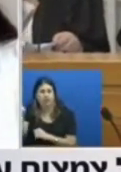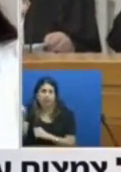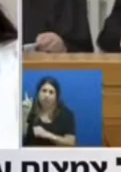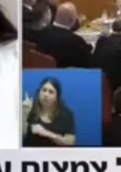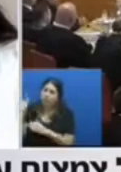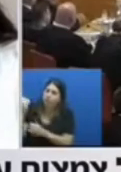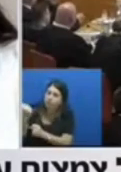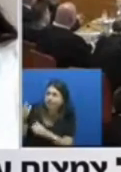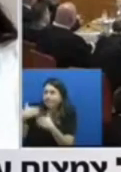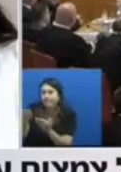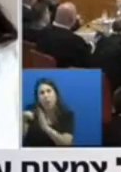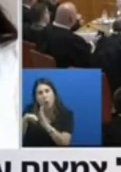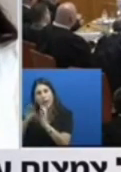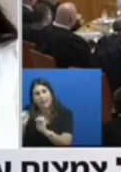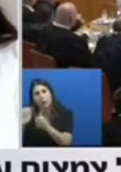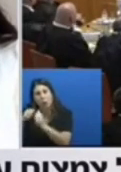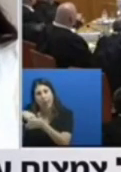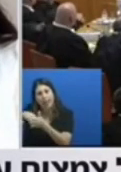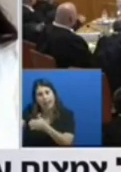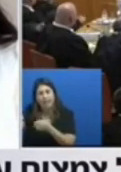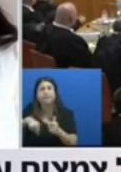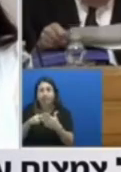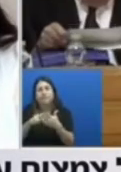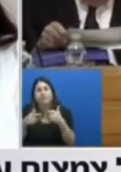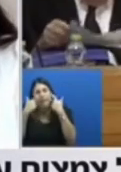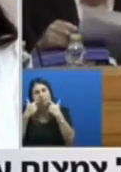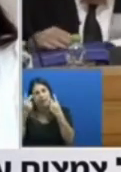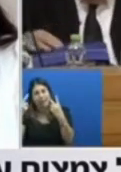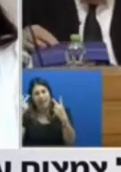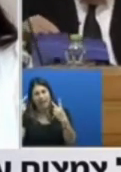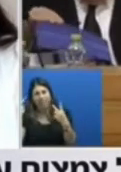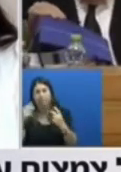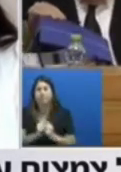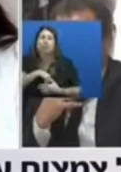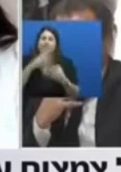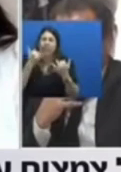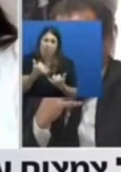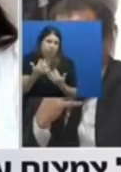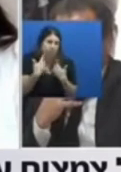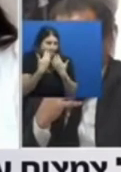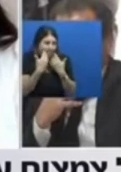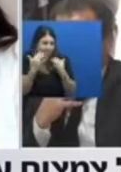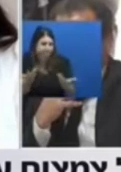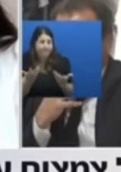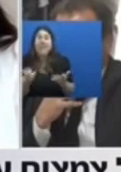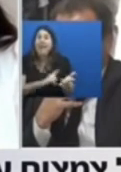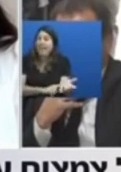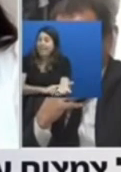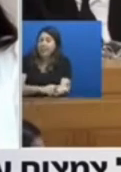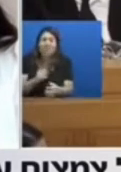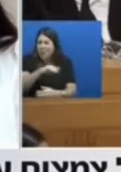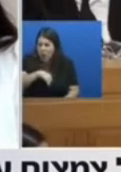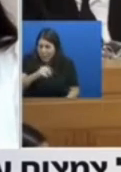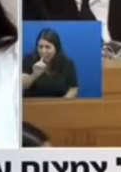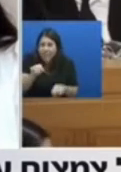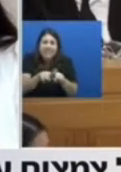אומצו אומר להם אל תתנו לרעשי הרקע להשפיע עליכם אתם פועלים בהדר סמכות אתם פוגעים בהפרדות הרשויות אתם פוגעים באמון הציבור בכנסת